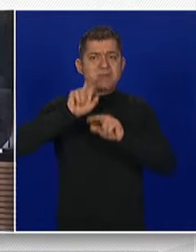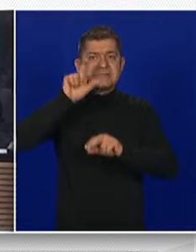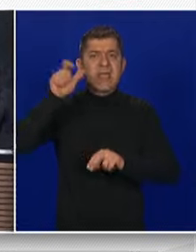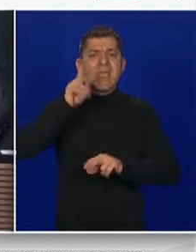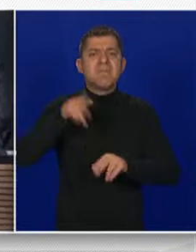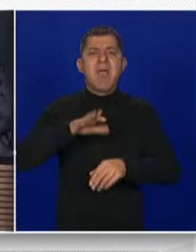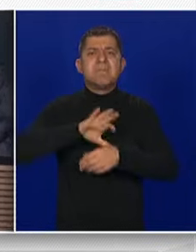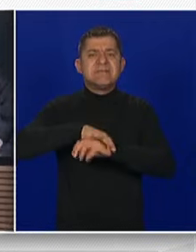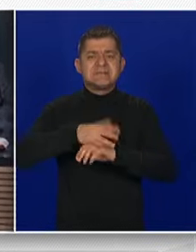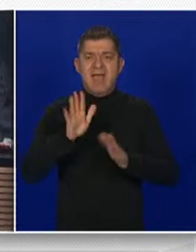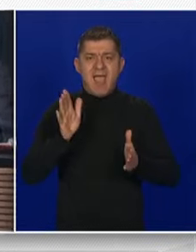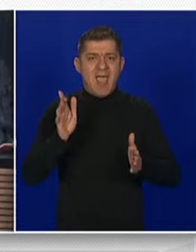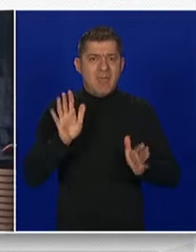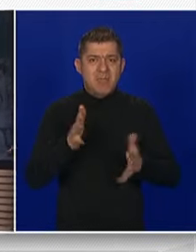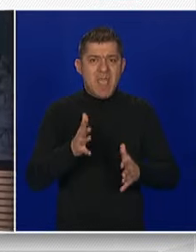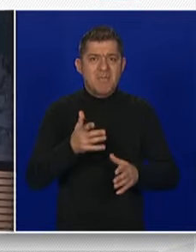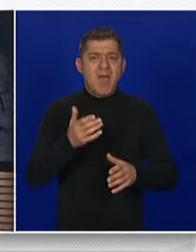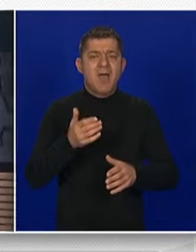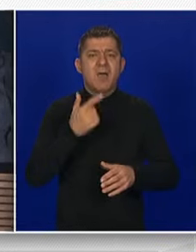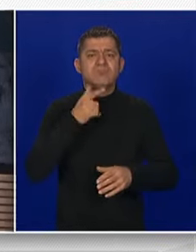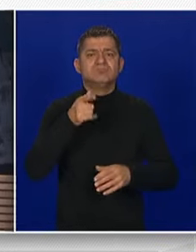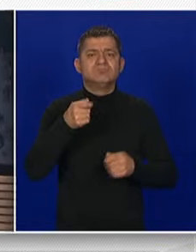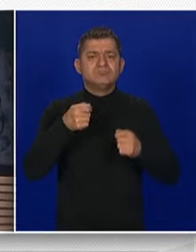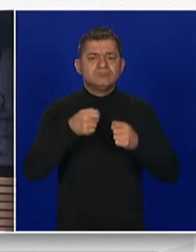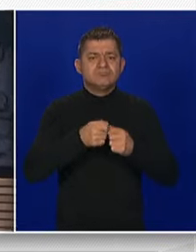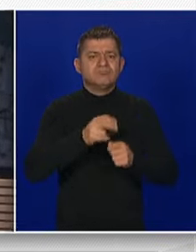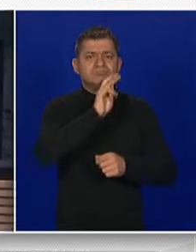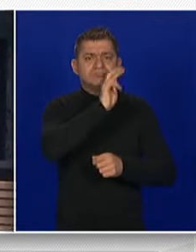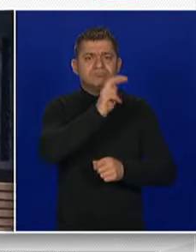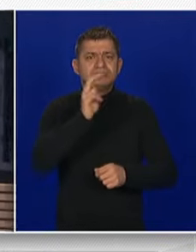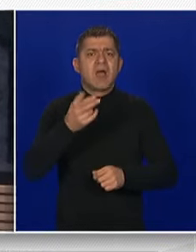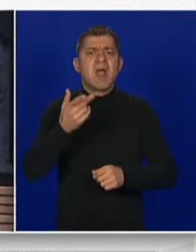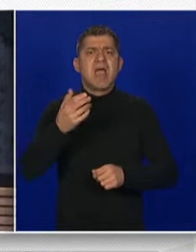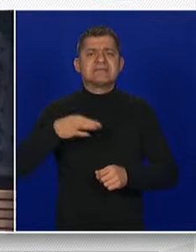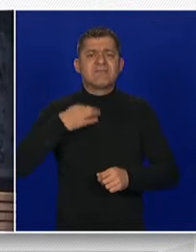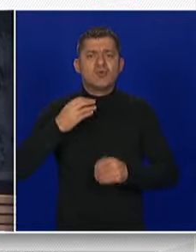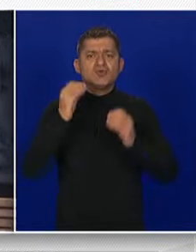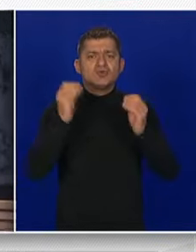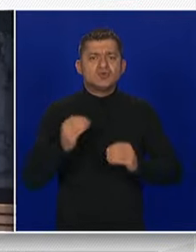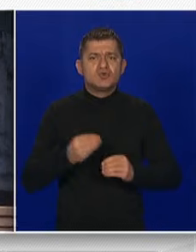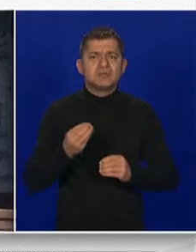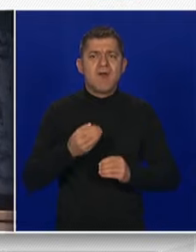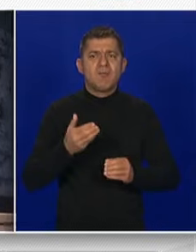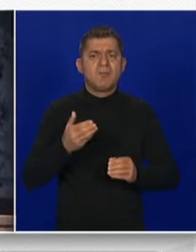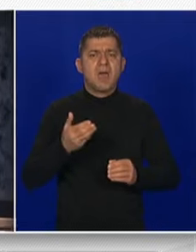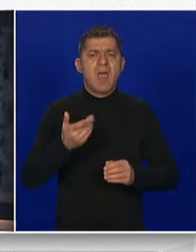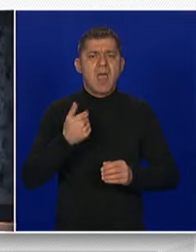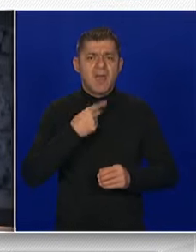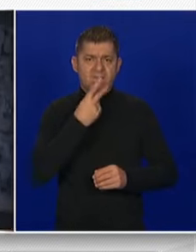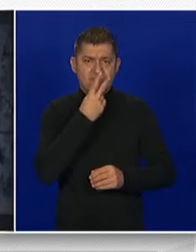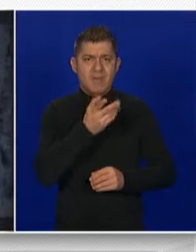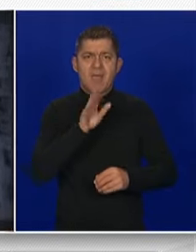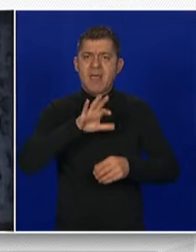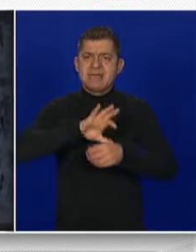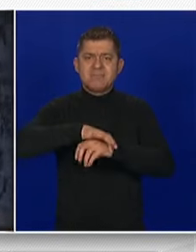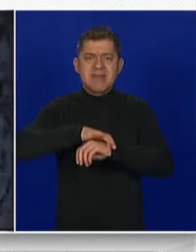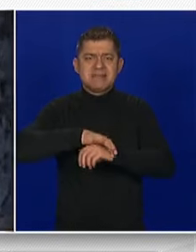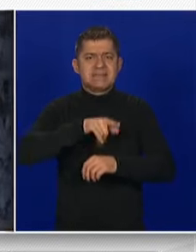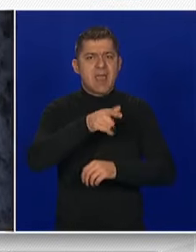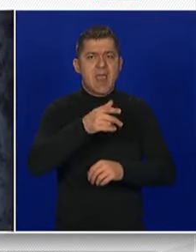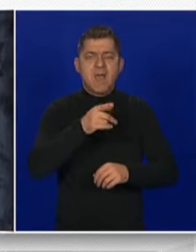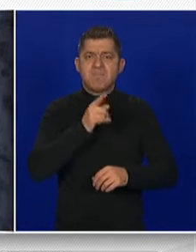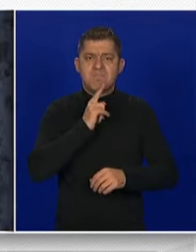medicinskih sestara, rekli ste da se radi mobilizacija zdravstvenog sustava. S obzirom da inače imamo problem s manjkom medicinskih sestara, koliko je